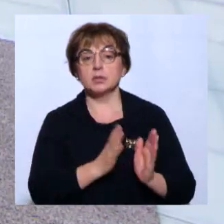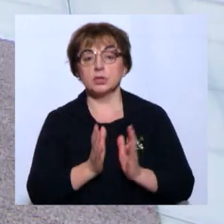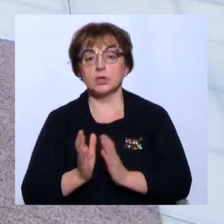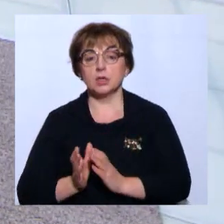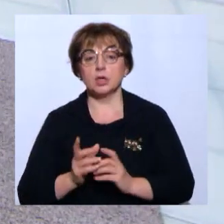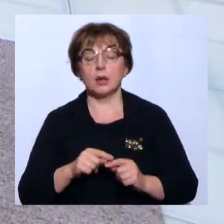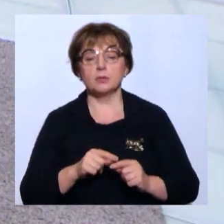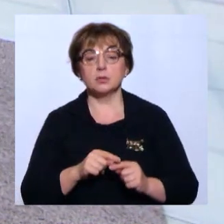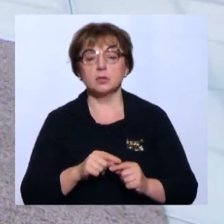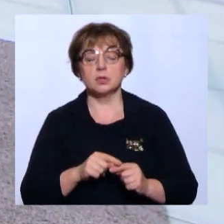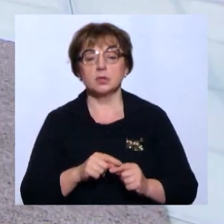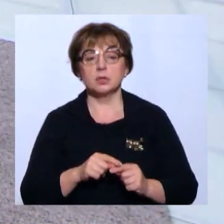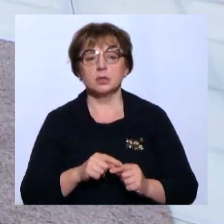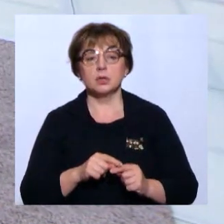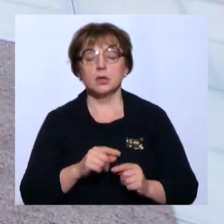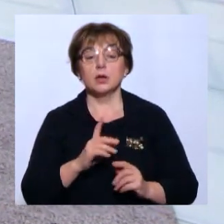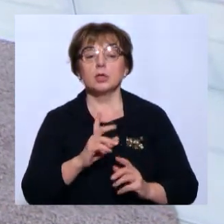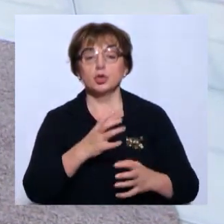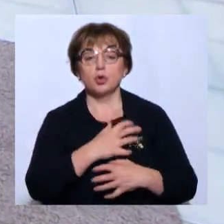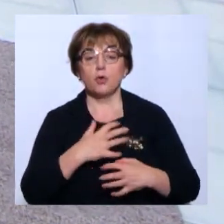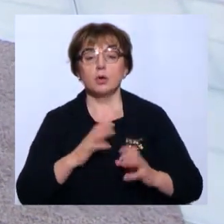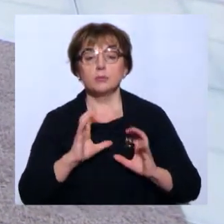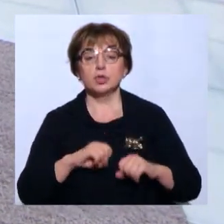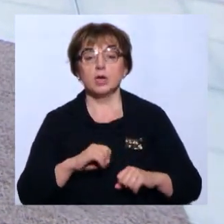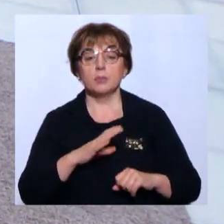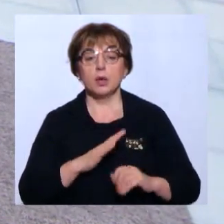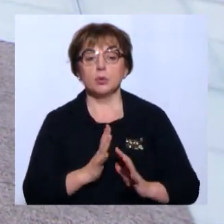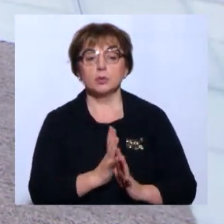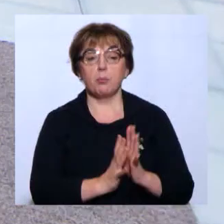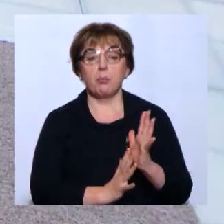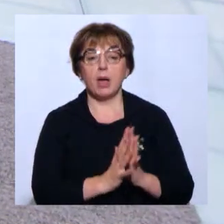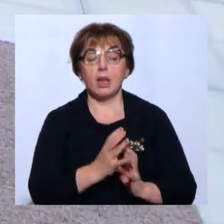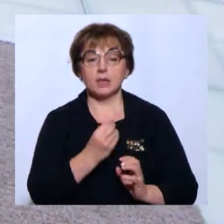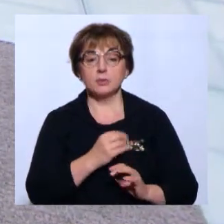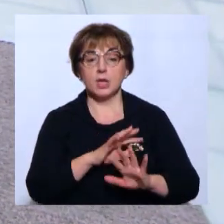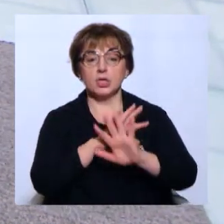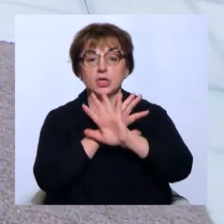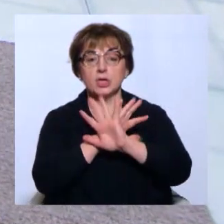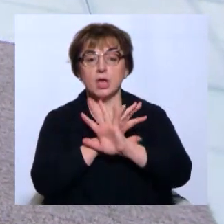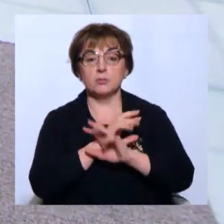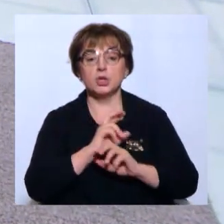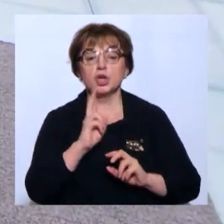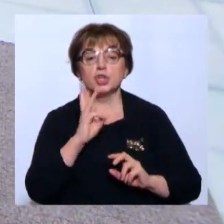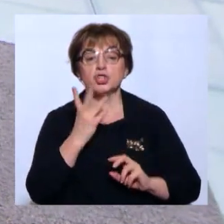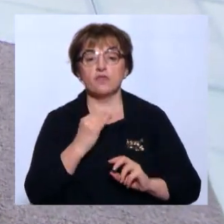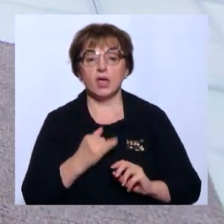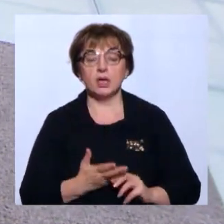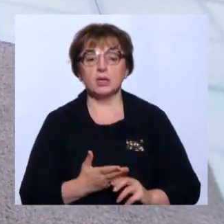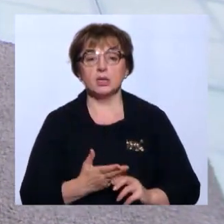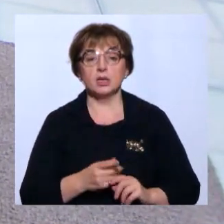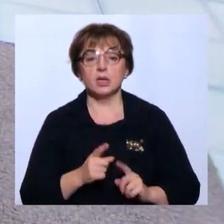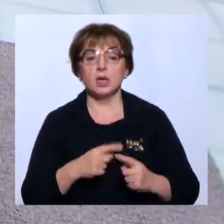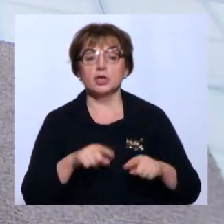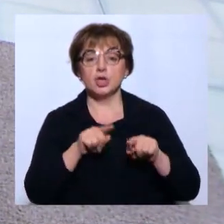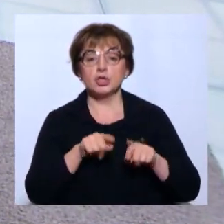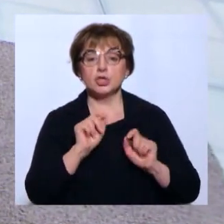ცხოველები შეიძლება იყოს ბალახის მჭამელები, აი როგორიც არის ირემი, შველი, ეს